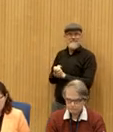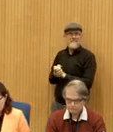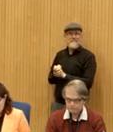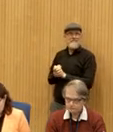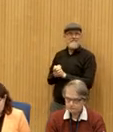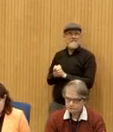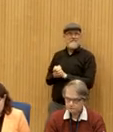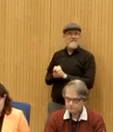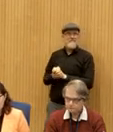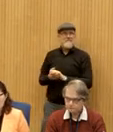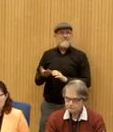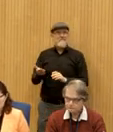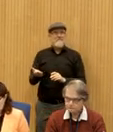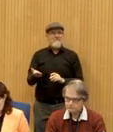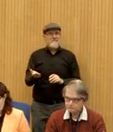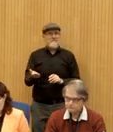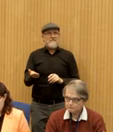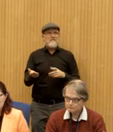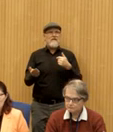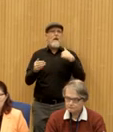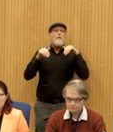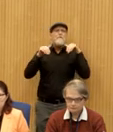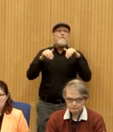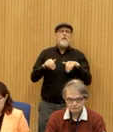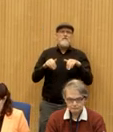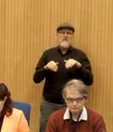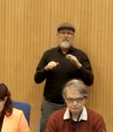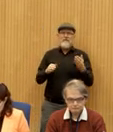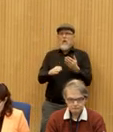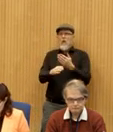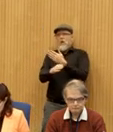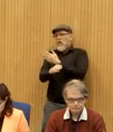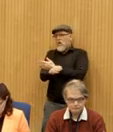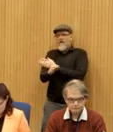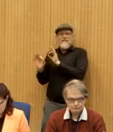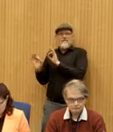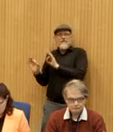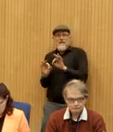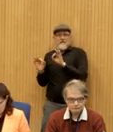eine gute Planung, um passende Methoden und Tools